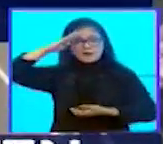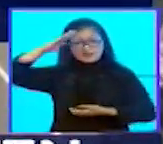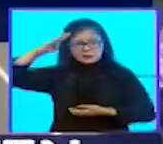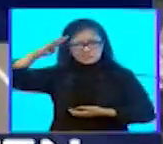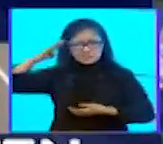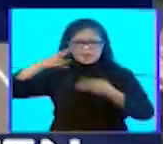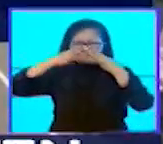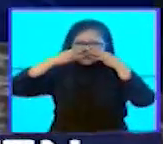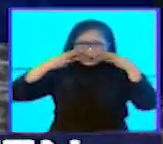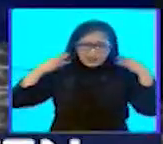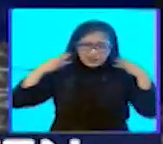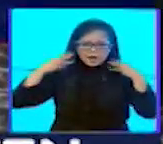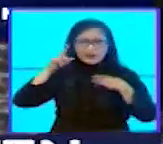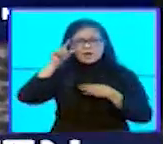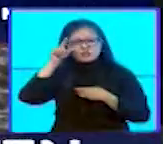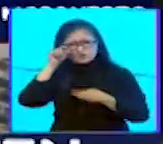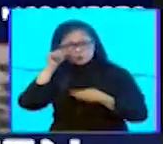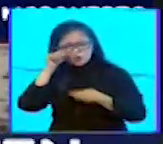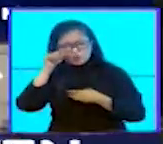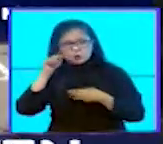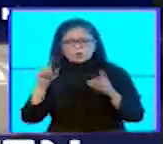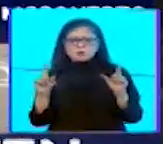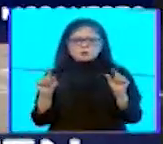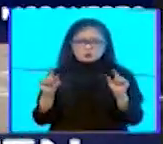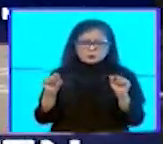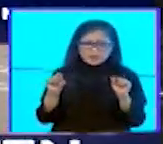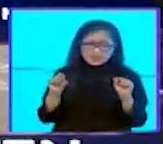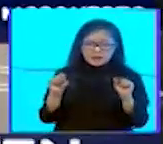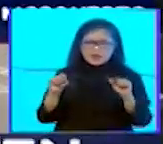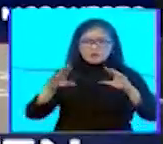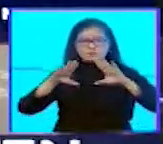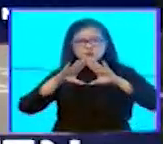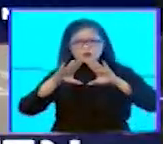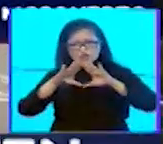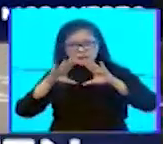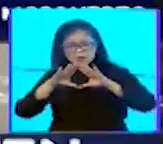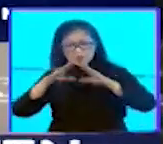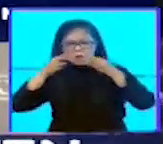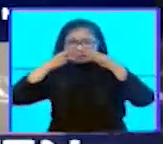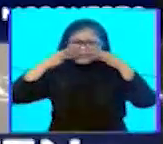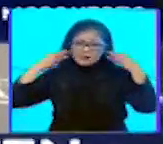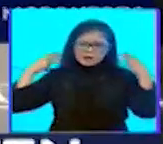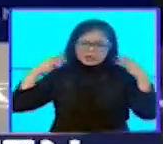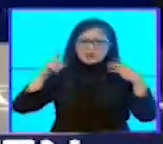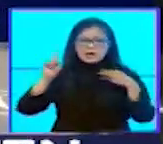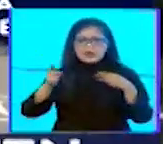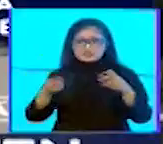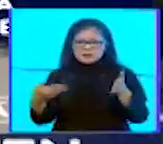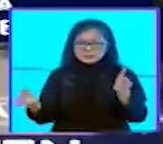Malang, Nganjuk, Lumajang, Jember, Kota Mojokerto, Trenggalek, Malang, Magetan, Gresik, Kota